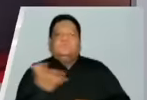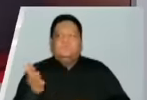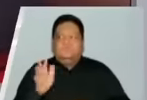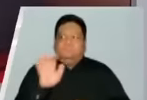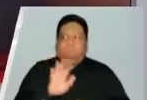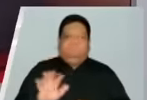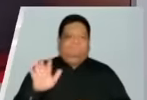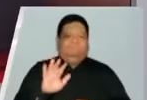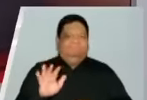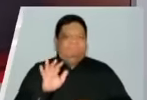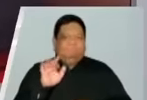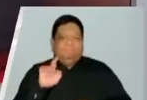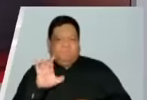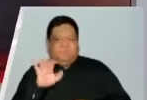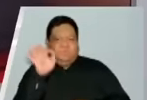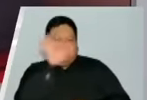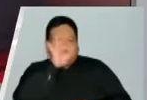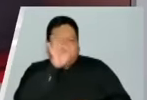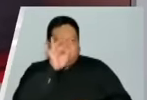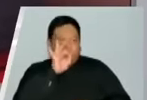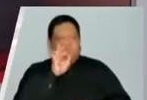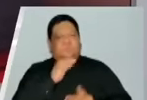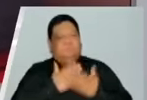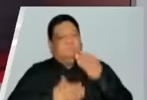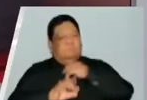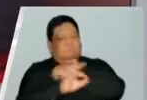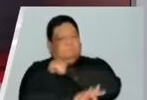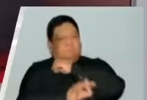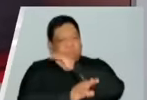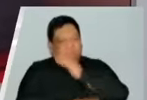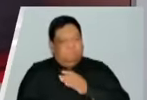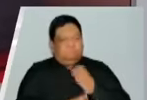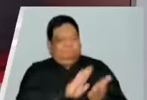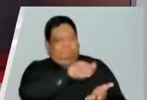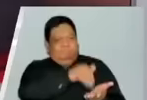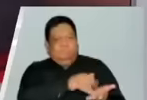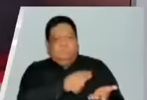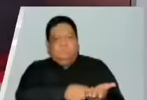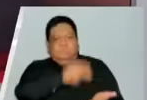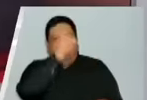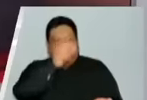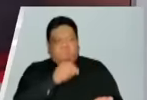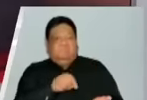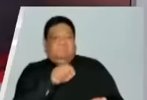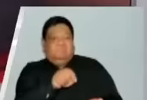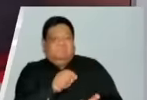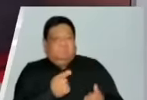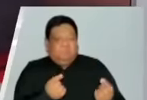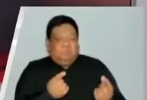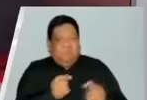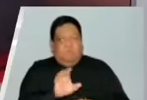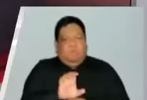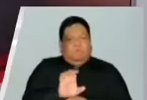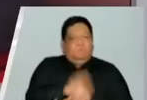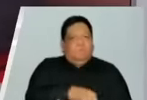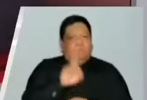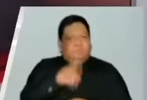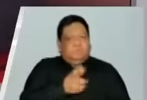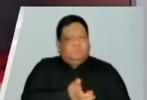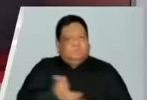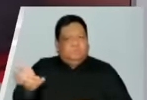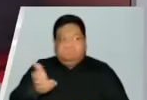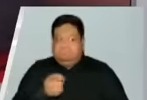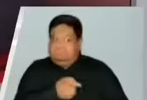Tarlac. Doon pinipilit umano silang mang-scam at sinasaktan pa pag hindi inabot ang